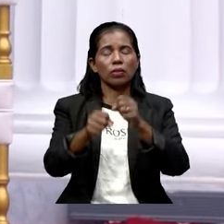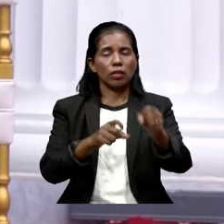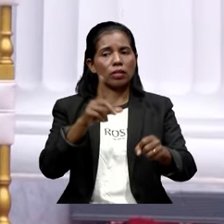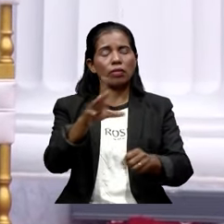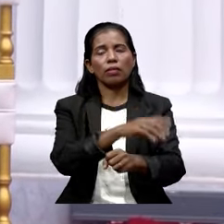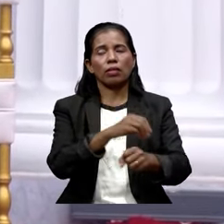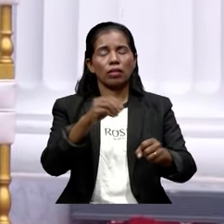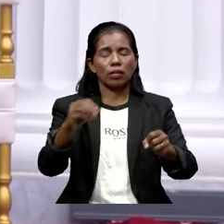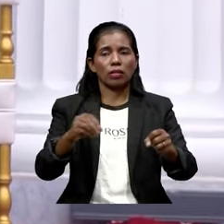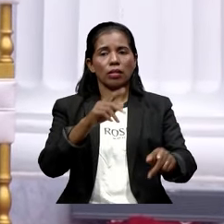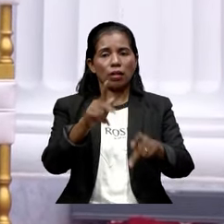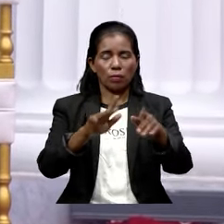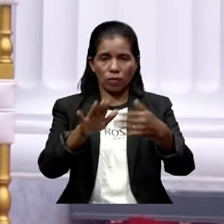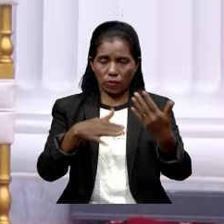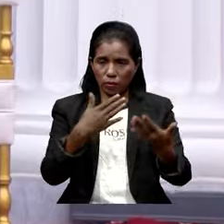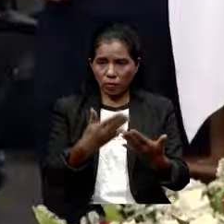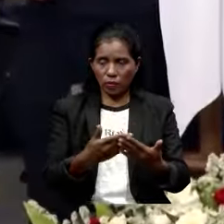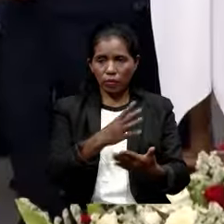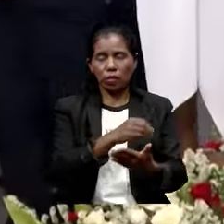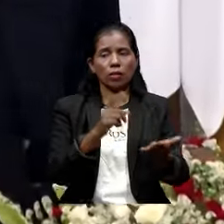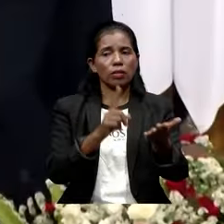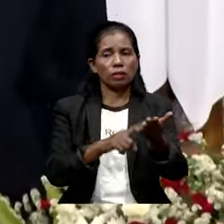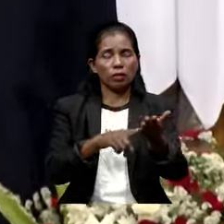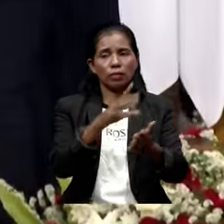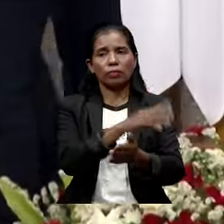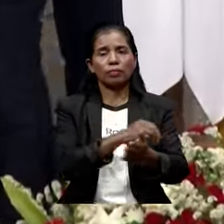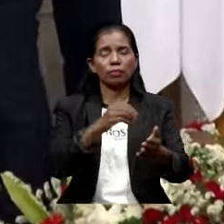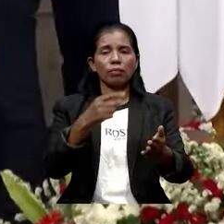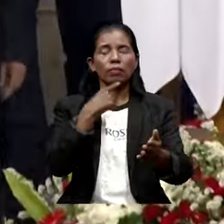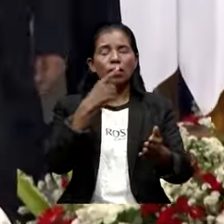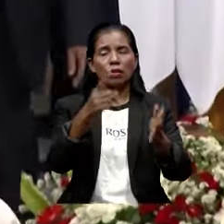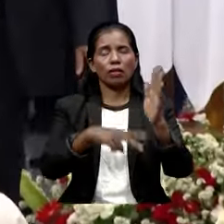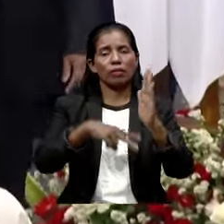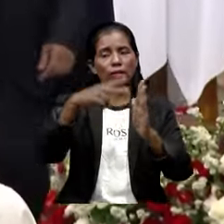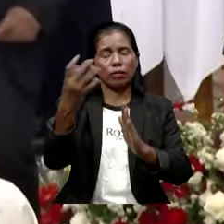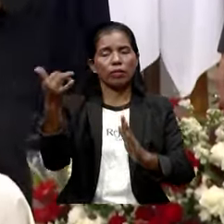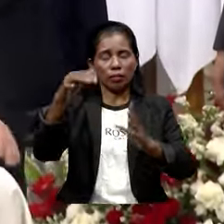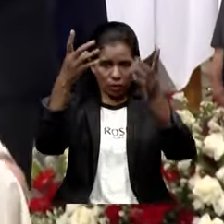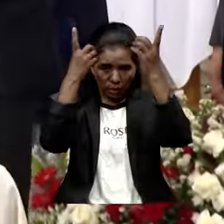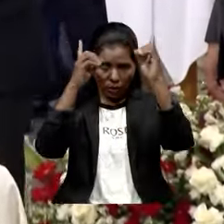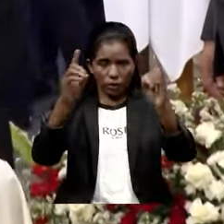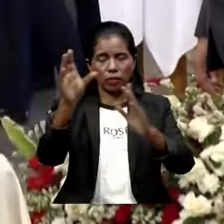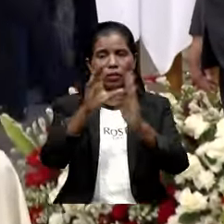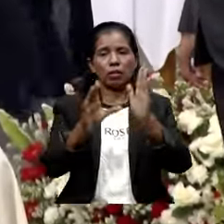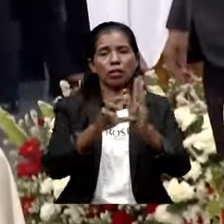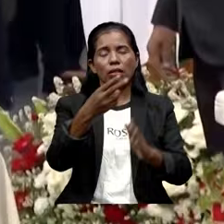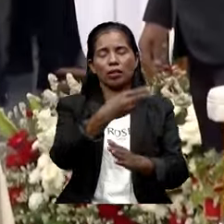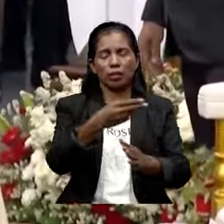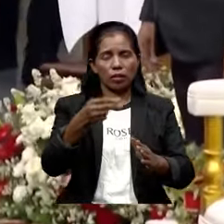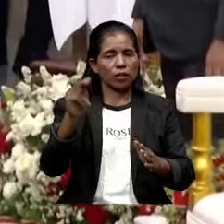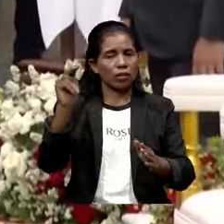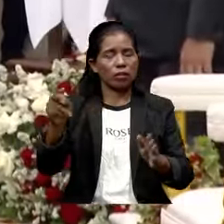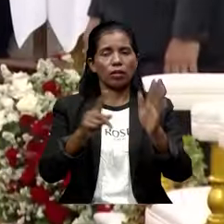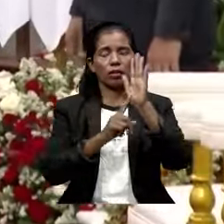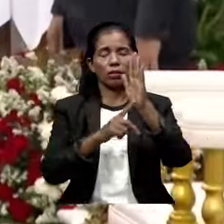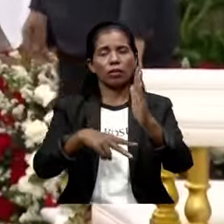no corpo diplomático Sira. E a discurso pontífice sublinha valor Sira, neve definido e a Constituição indonesiana, neve a